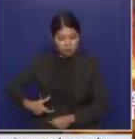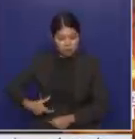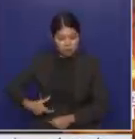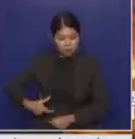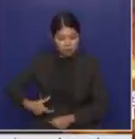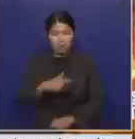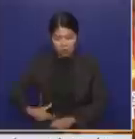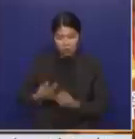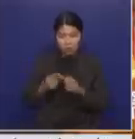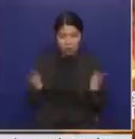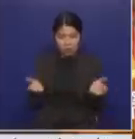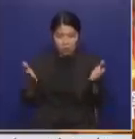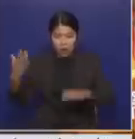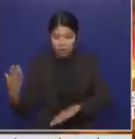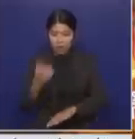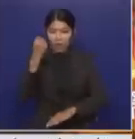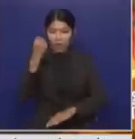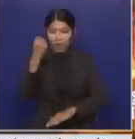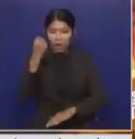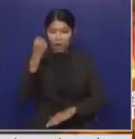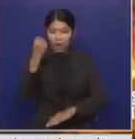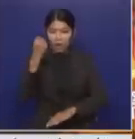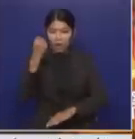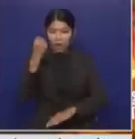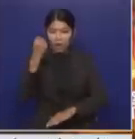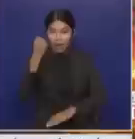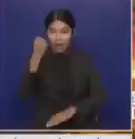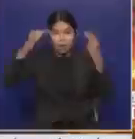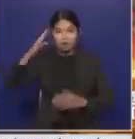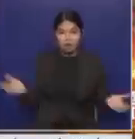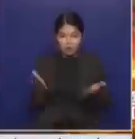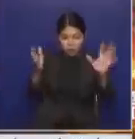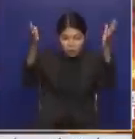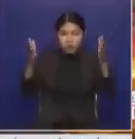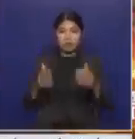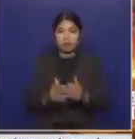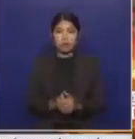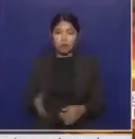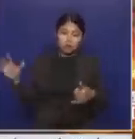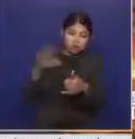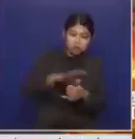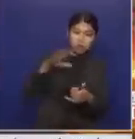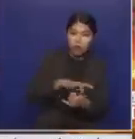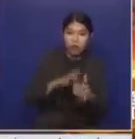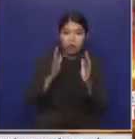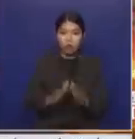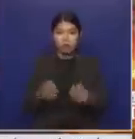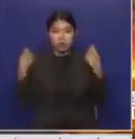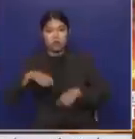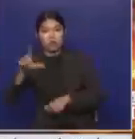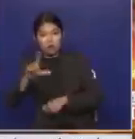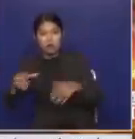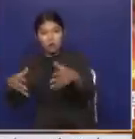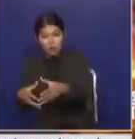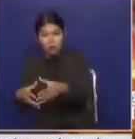แต่ไม่สนับศูนย์อำนาจเผด็จการของคนเอกประยุทธ์จันทร์โอชากลับเกือบถูกรุมทำร้ายโดยคนที่ใส่เสื้อ